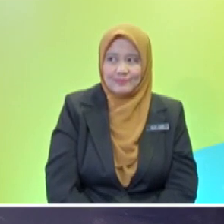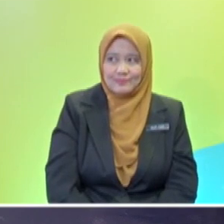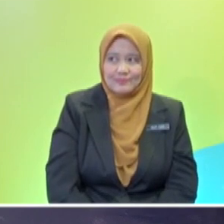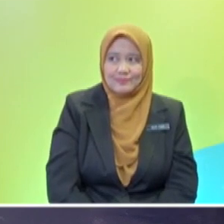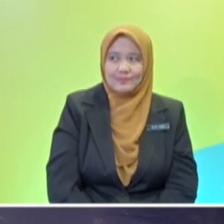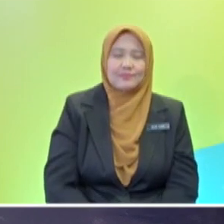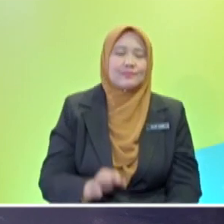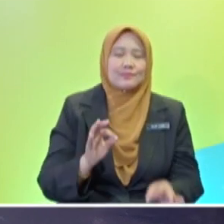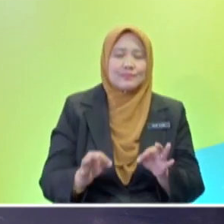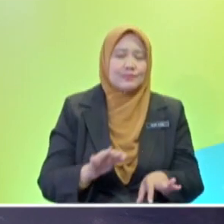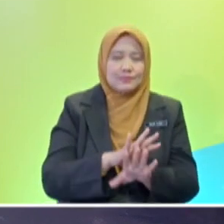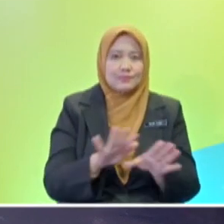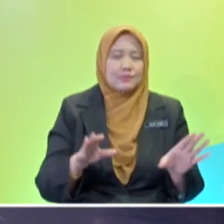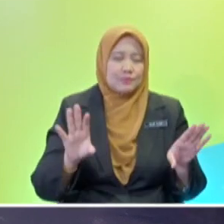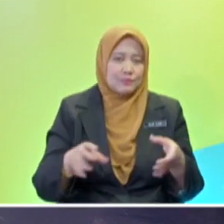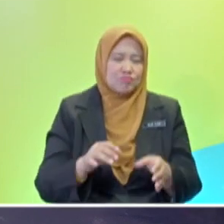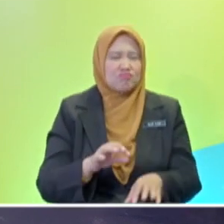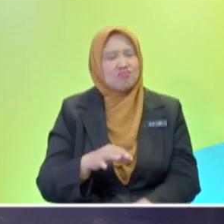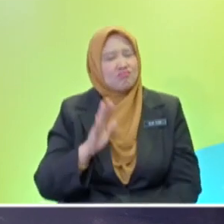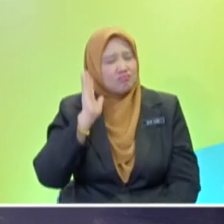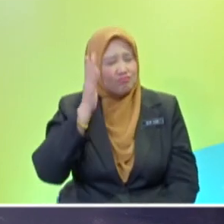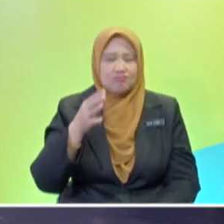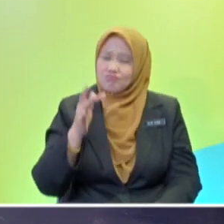kita tak tahu pengalaman tersebut